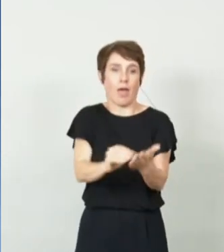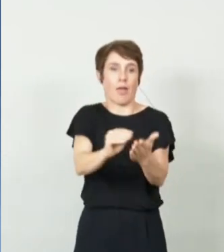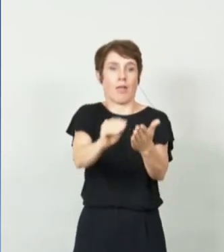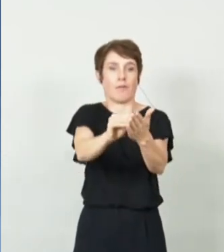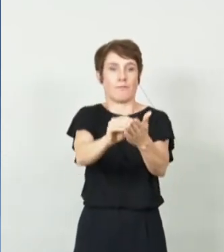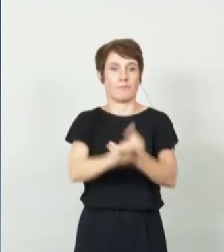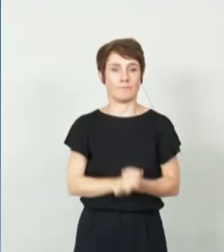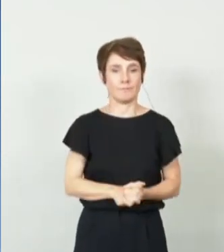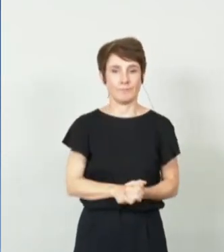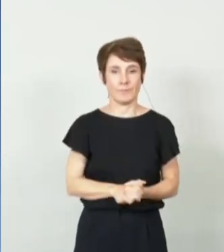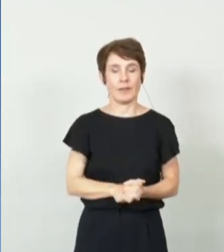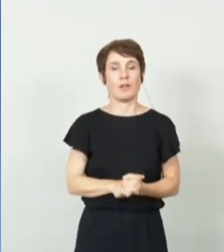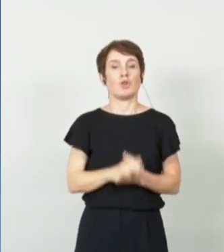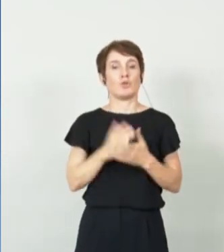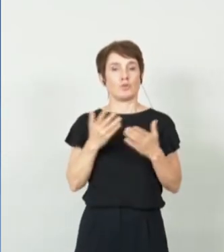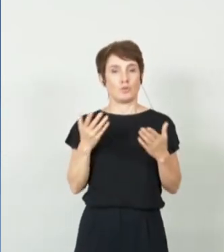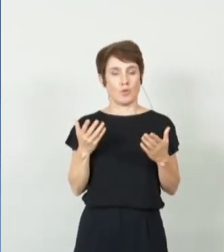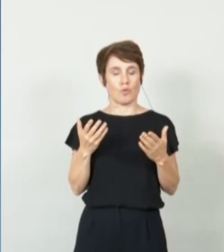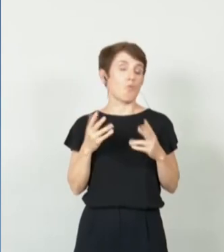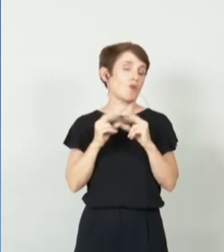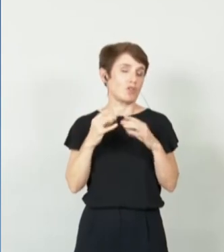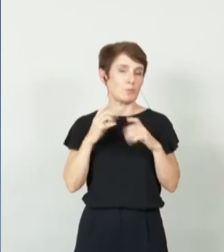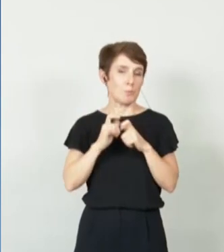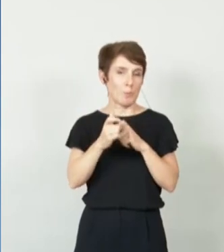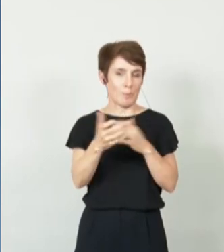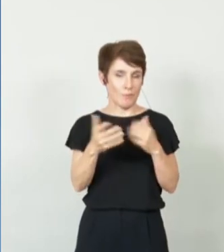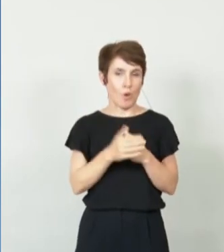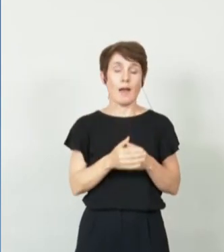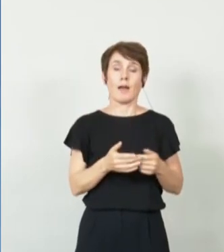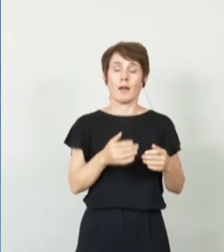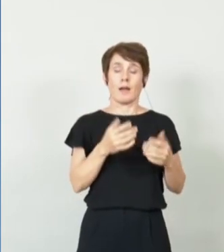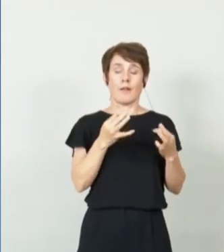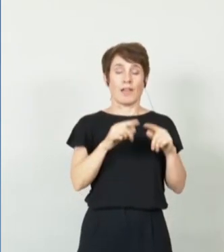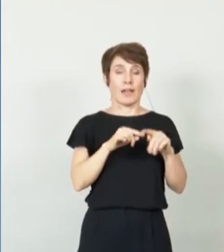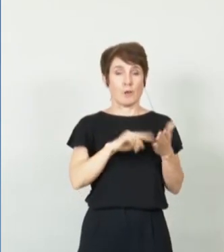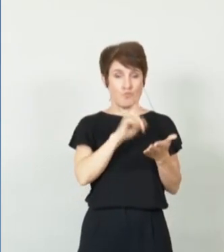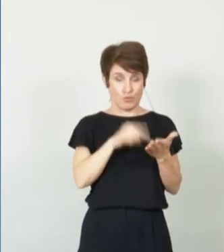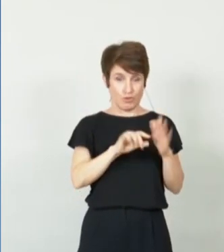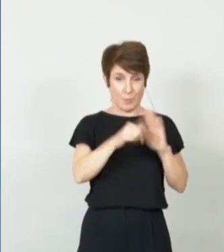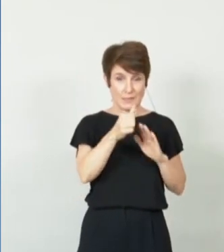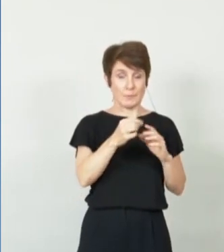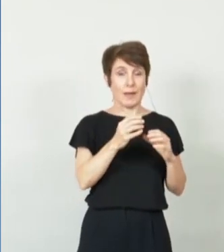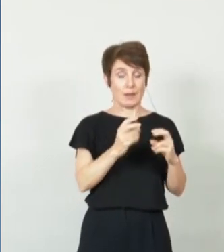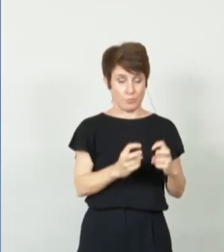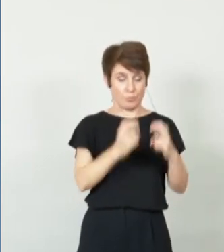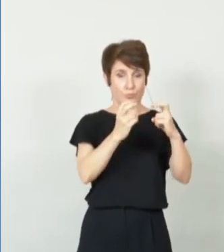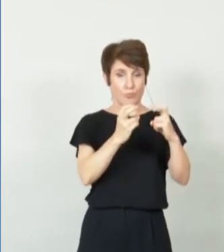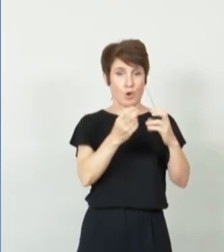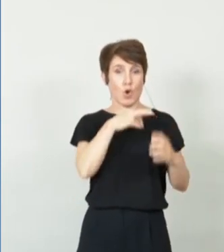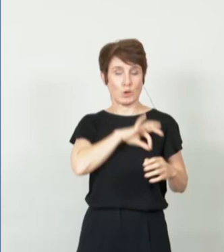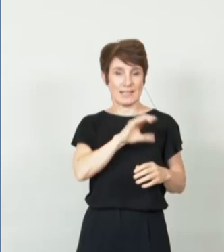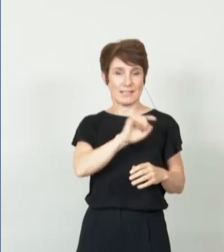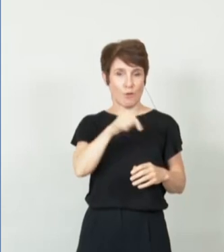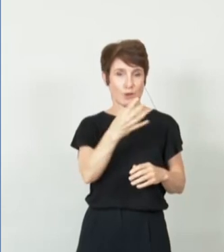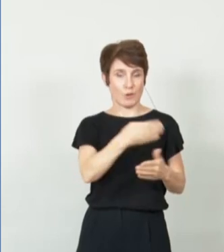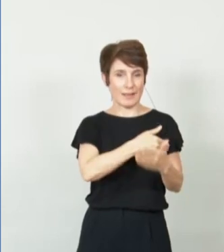balayer ces points pour ce qui concerne la section de fonctionnement du budget principal une hausse de recettes de 0,4 millions d'euros lié à